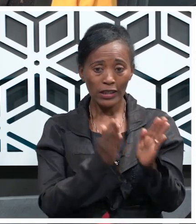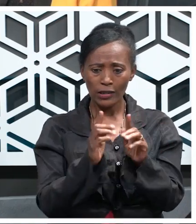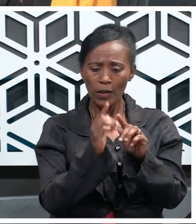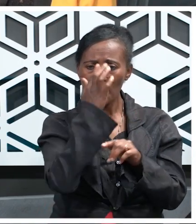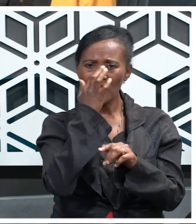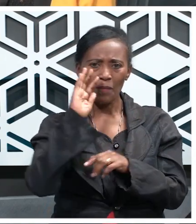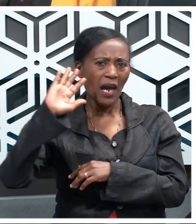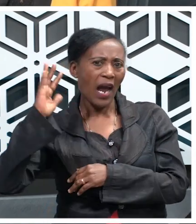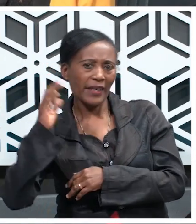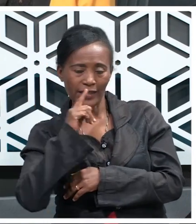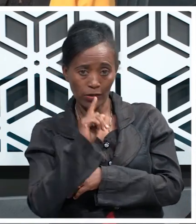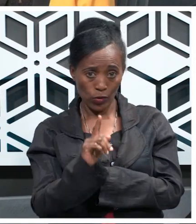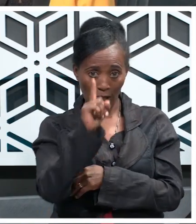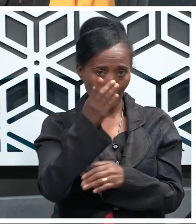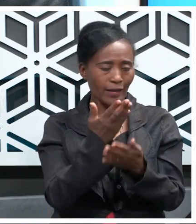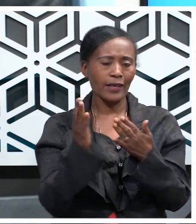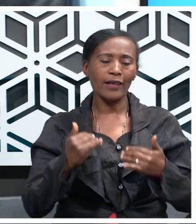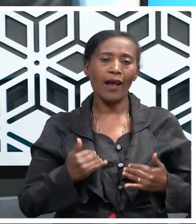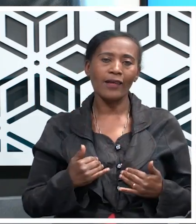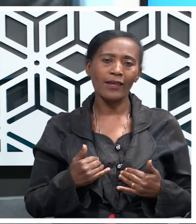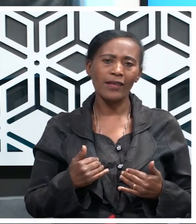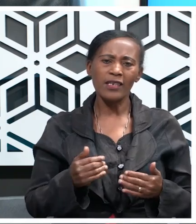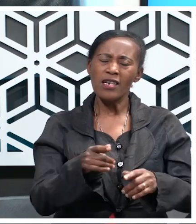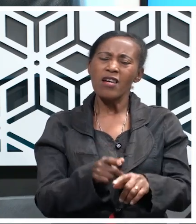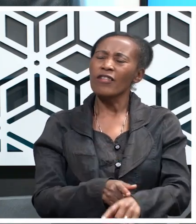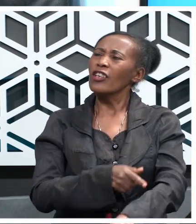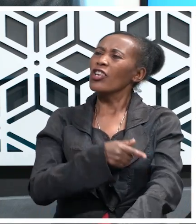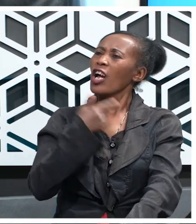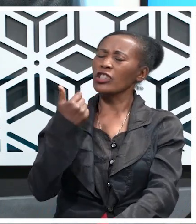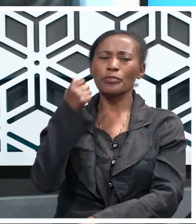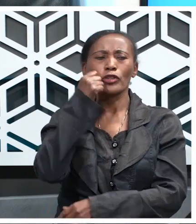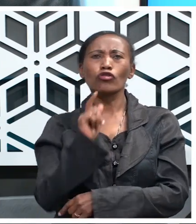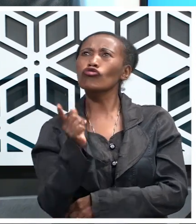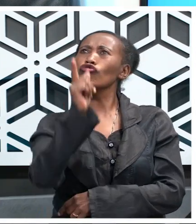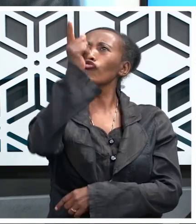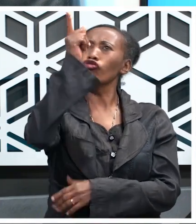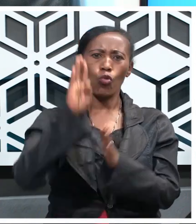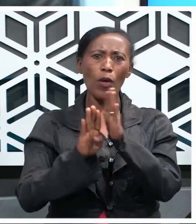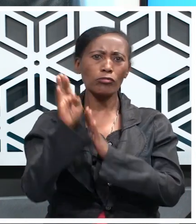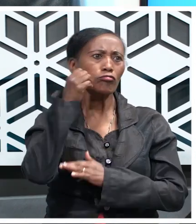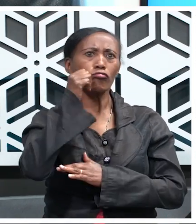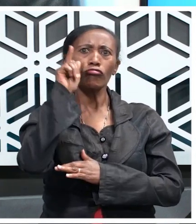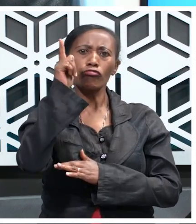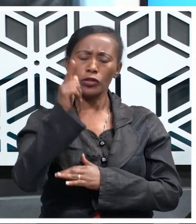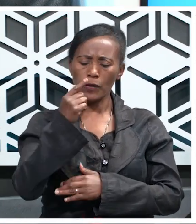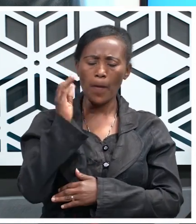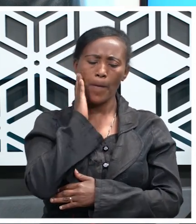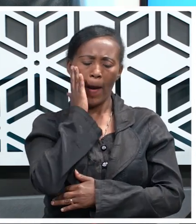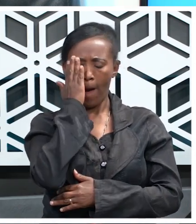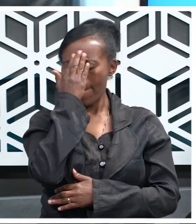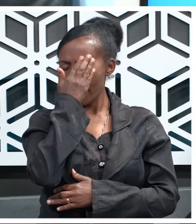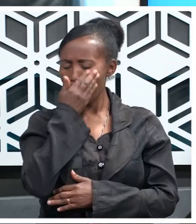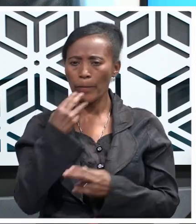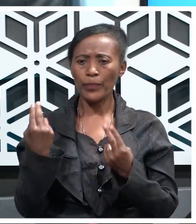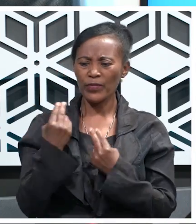ሲዘጋጅ በተለመደ አይናችን የለመደው አንድ ነገር አለና ረጃጅም ሴቶች በጣም ብዙ